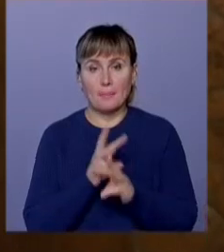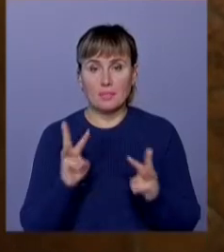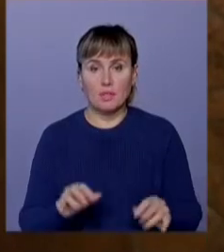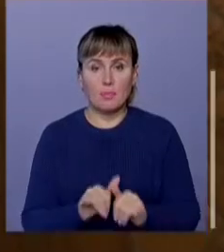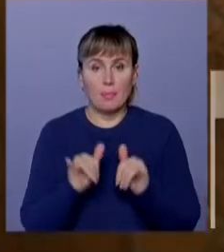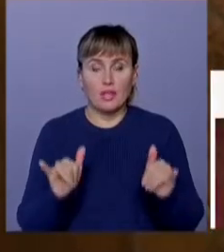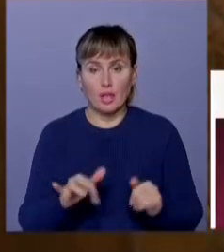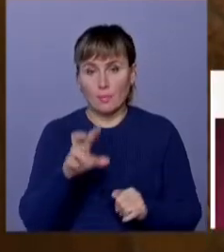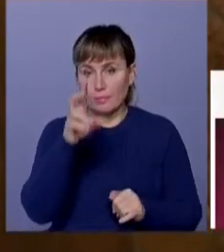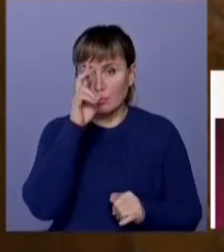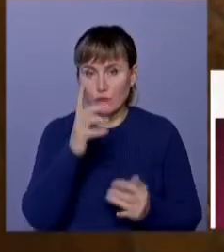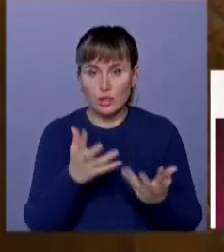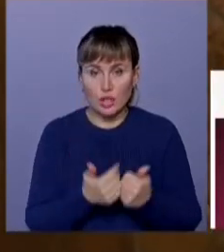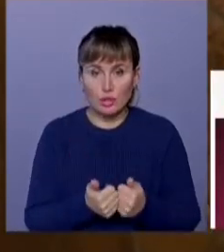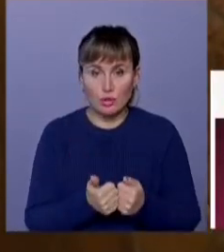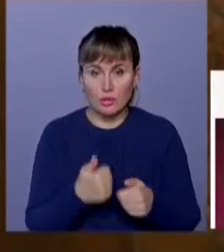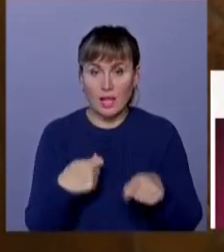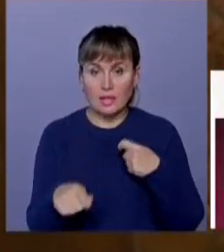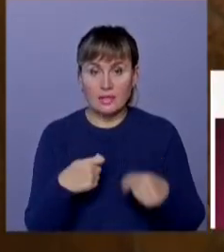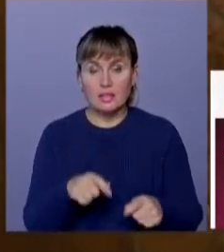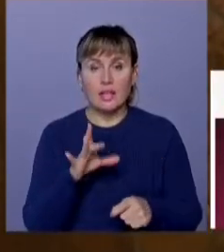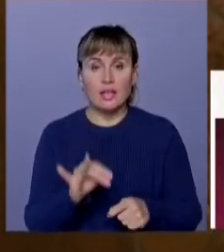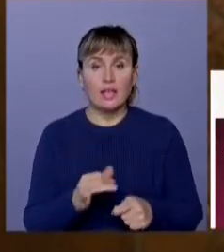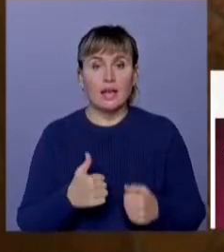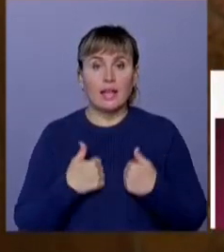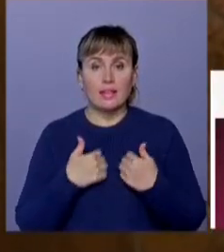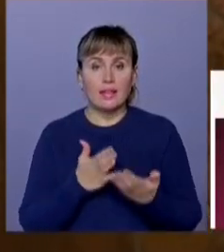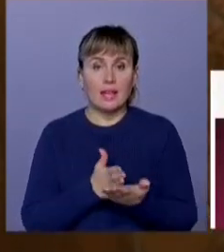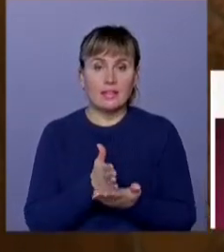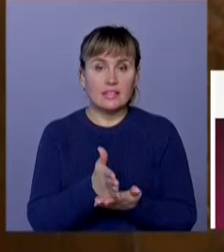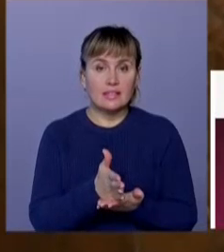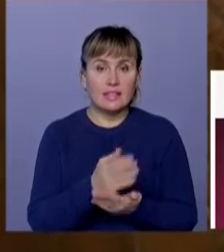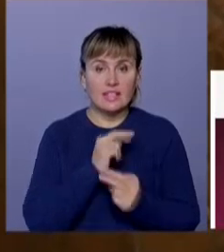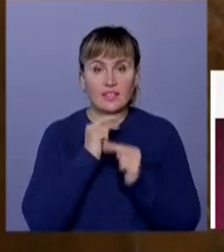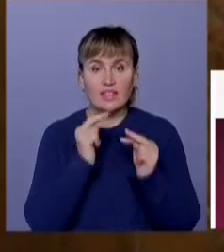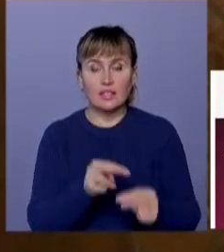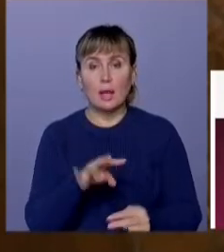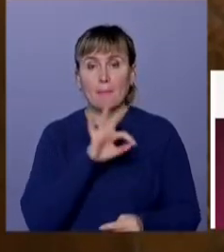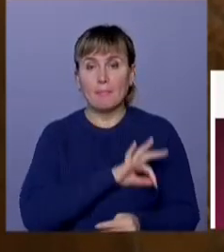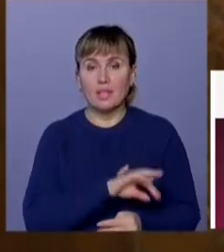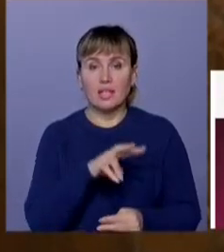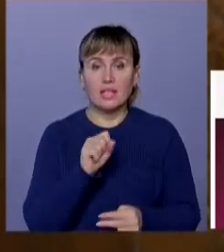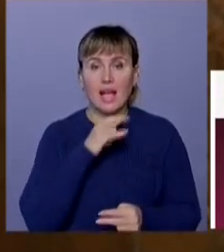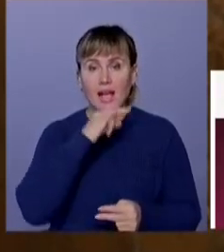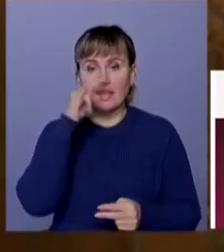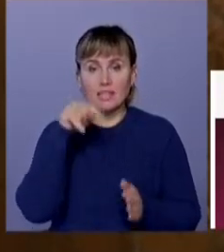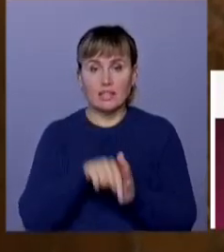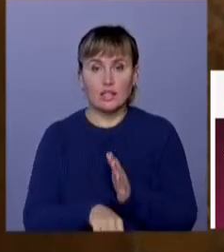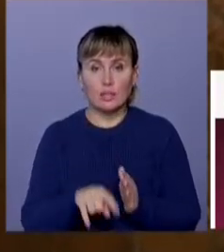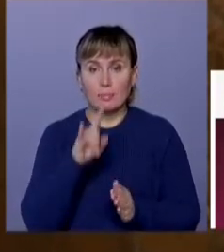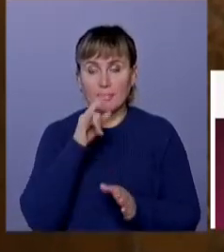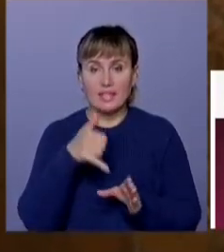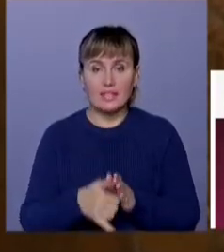пополнение бюджета за счет акцизов и пытается ориентировать потребителей на отечественное топливо.